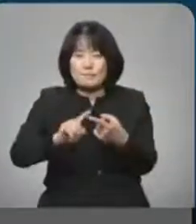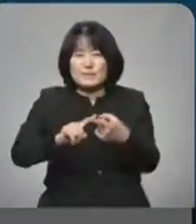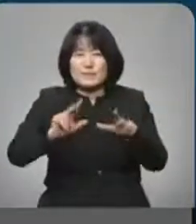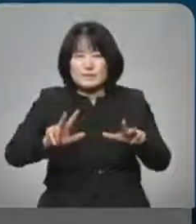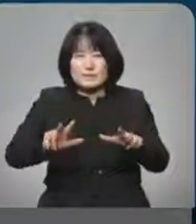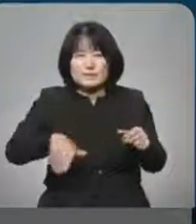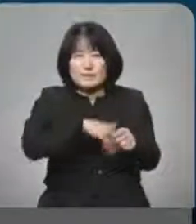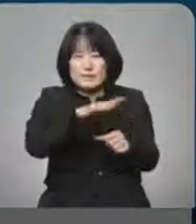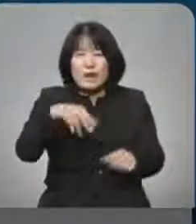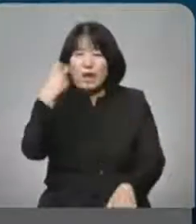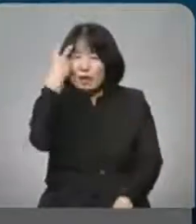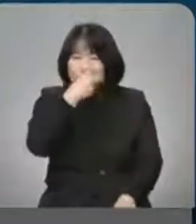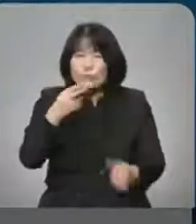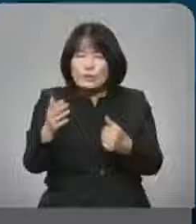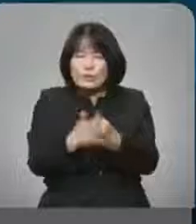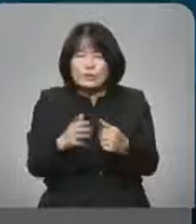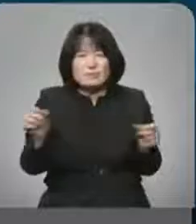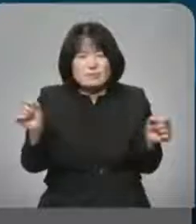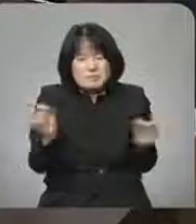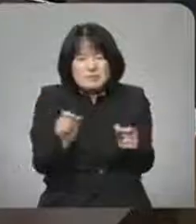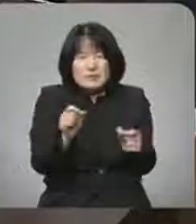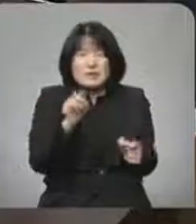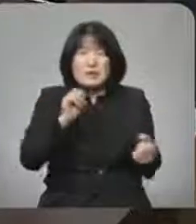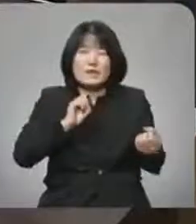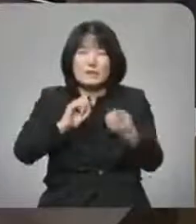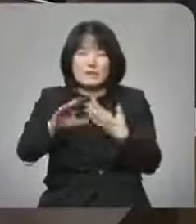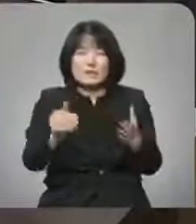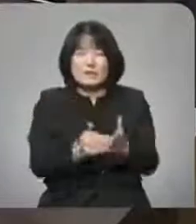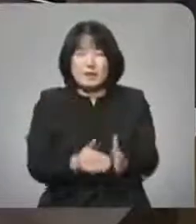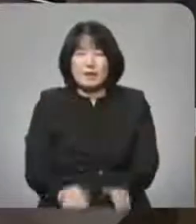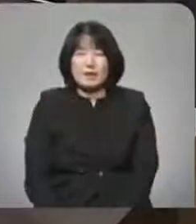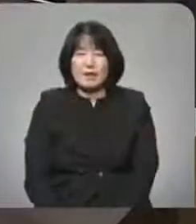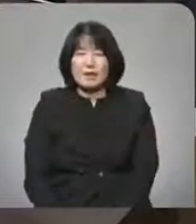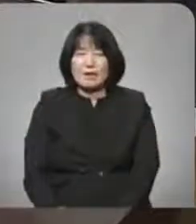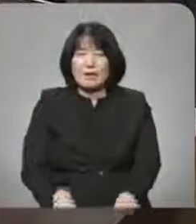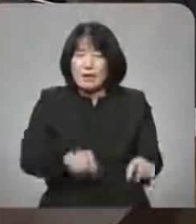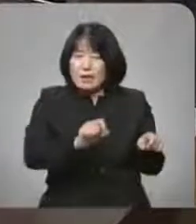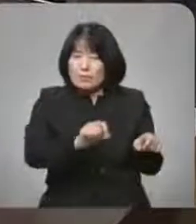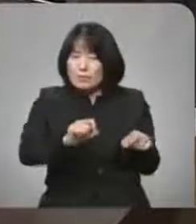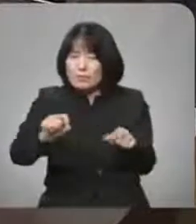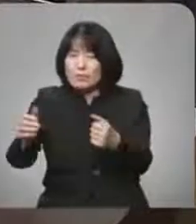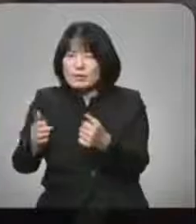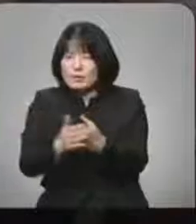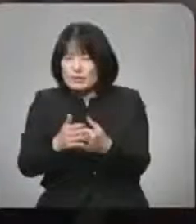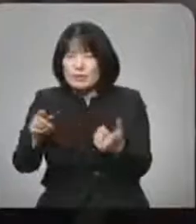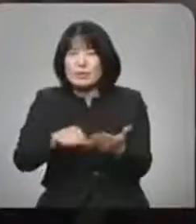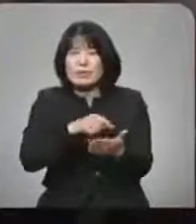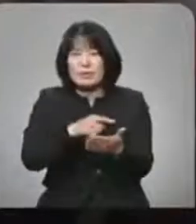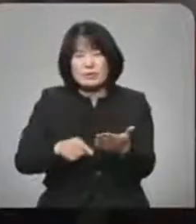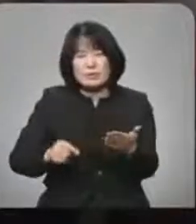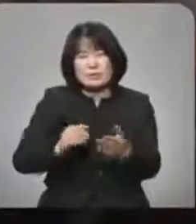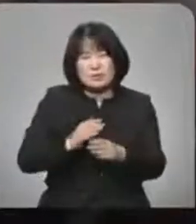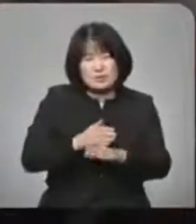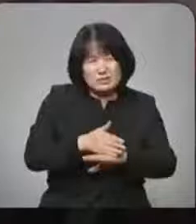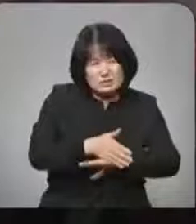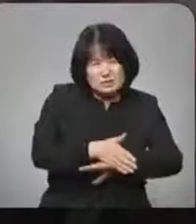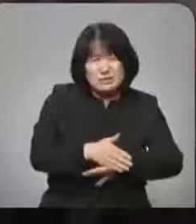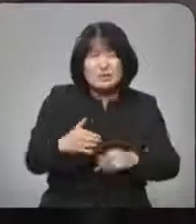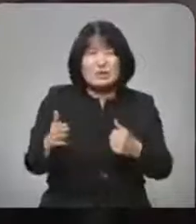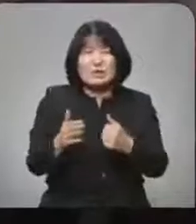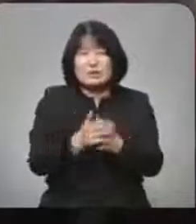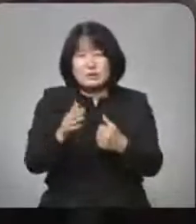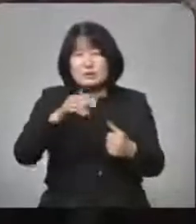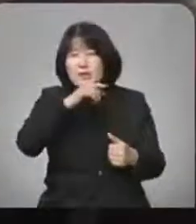검토 때문이라는 짧은 입장을 내놨습니다 선고가 연기되는만큼 보상도 늦어질 수밖에 없는 상황이라는